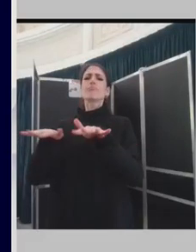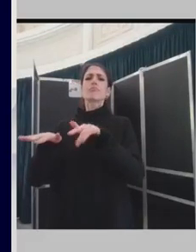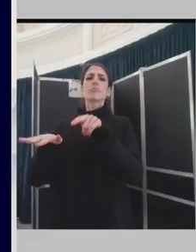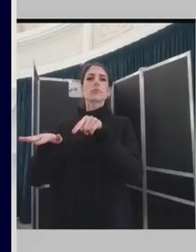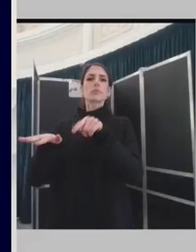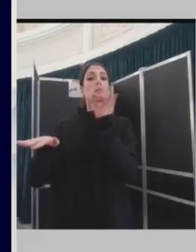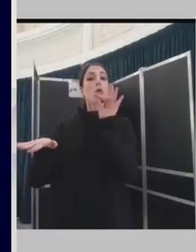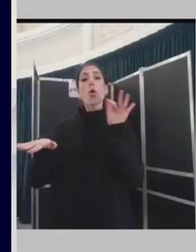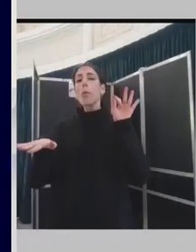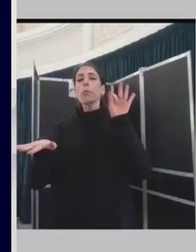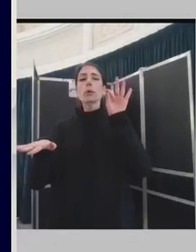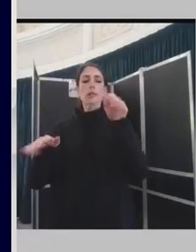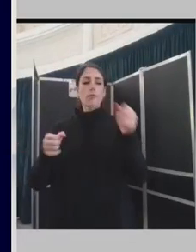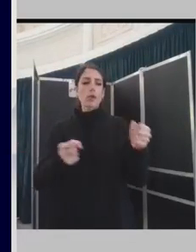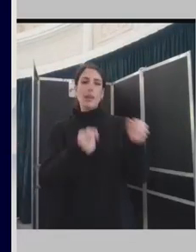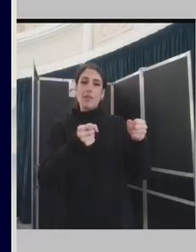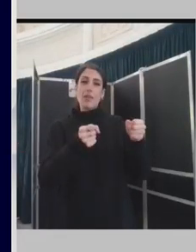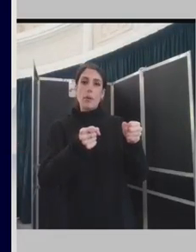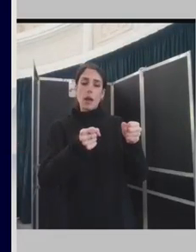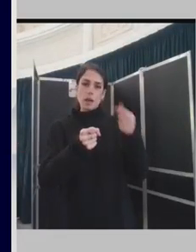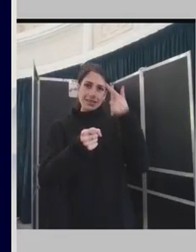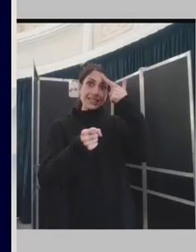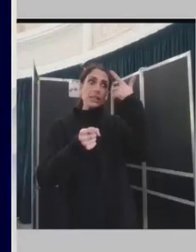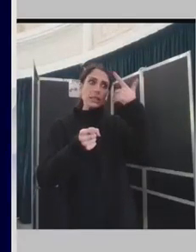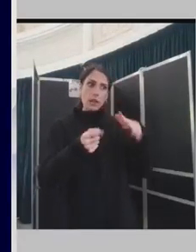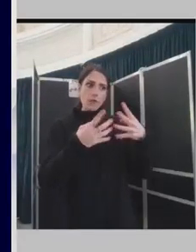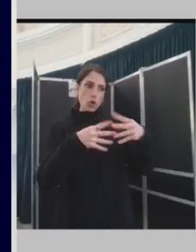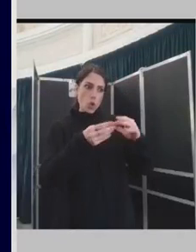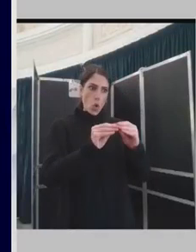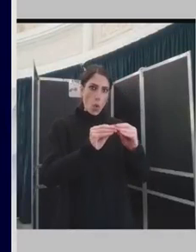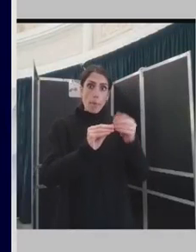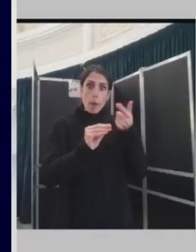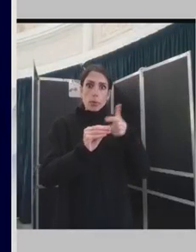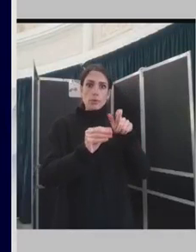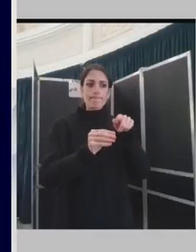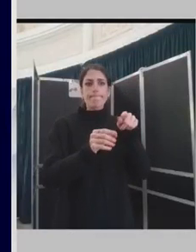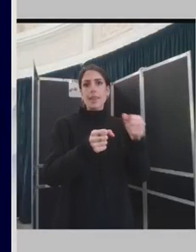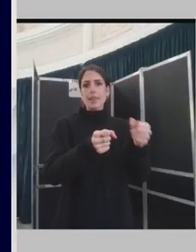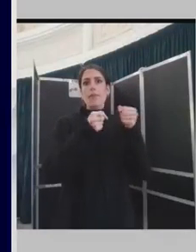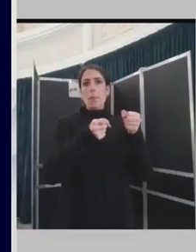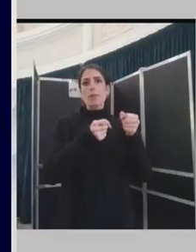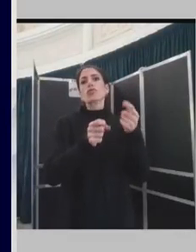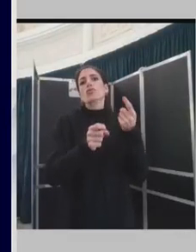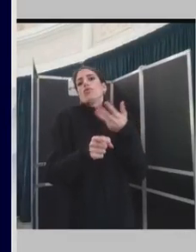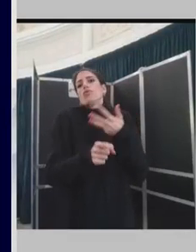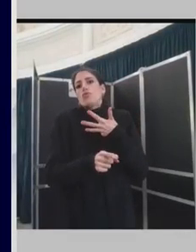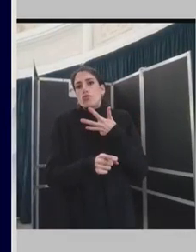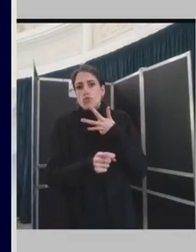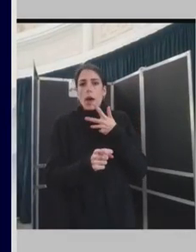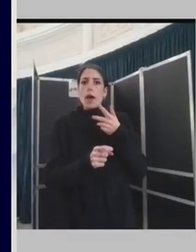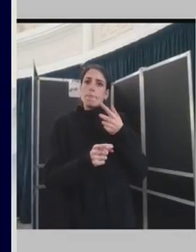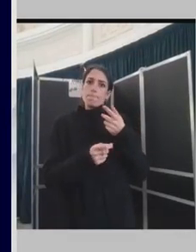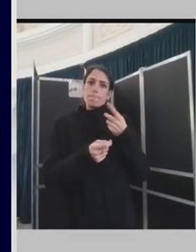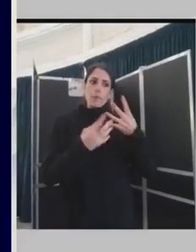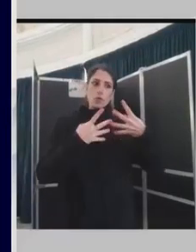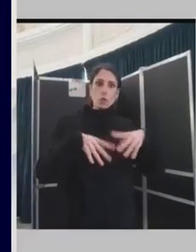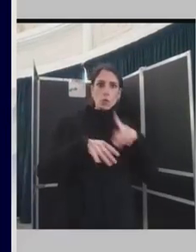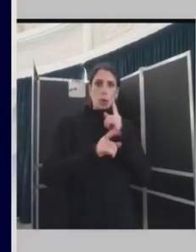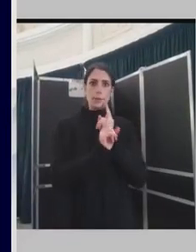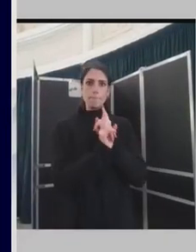di manutenzioni che vengono imposte dalla legge, quindi sulle quali non puoi transigere, e anche scadenze di